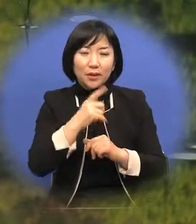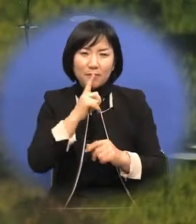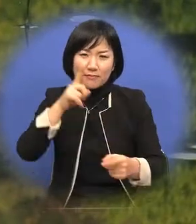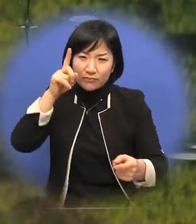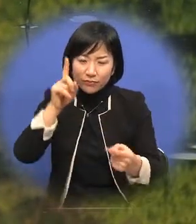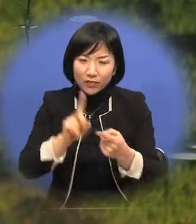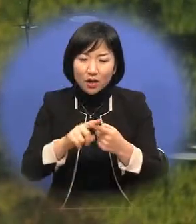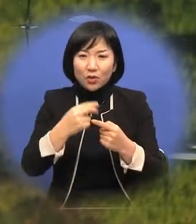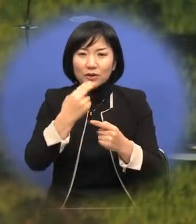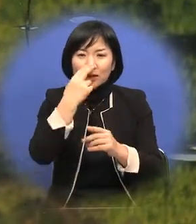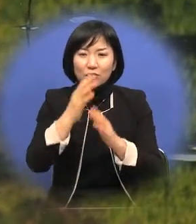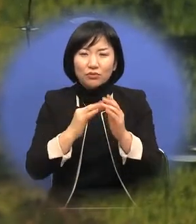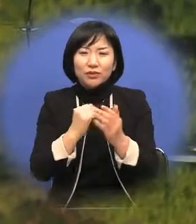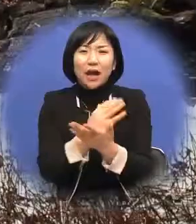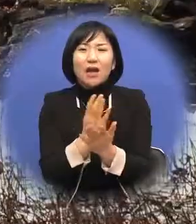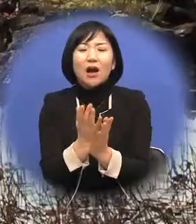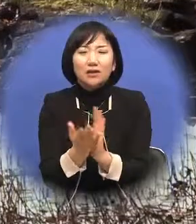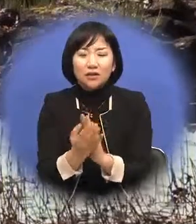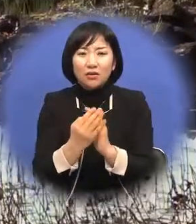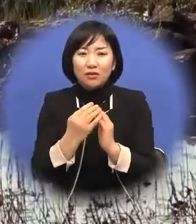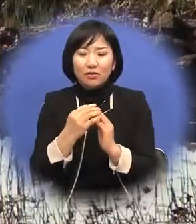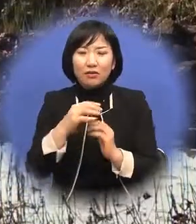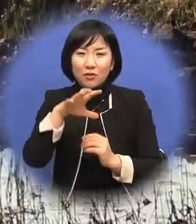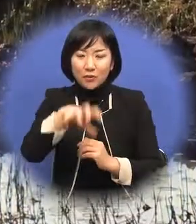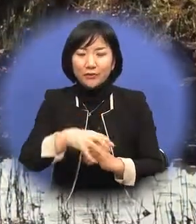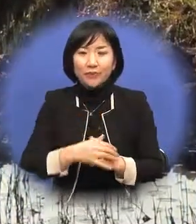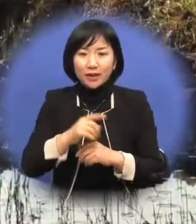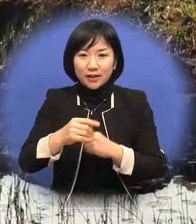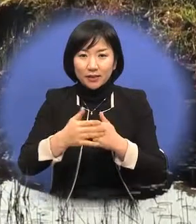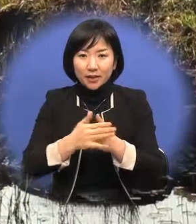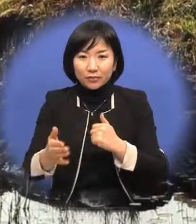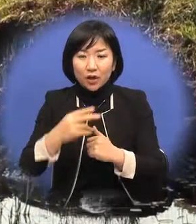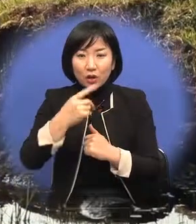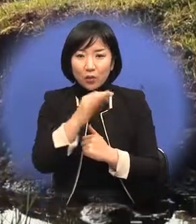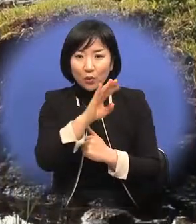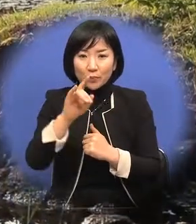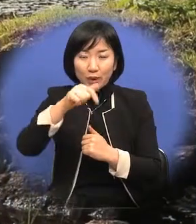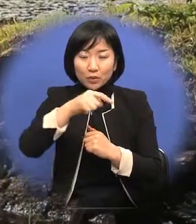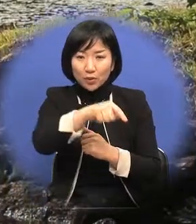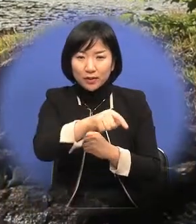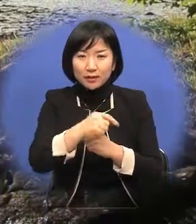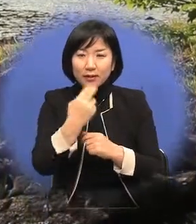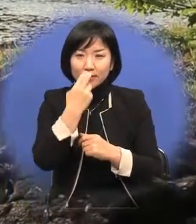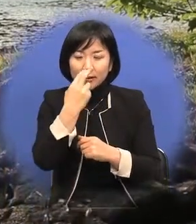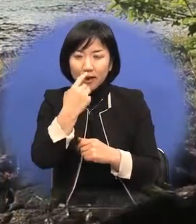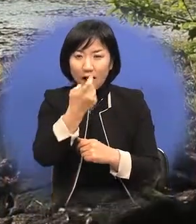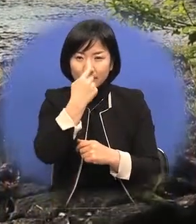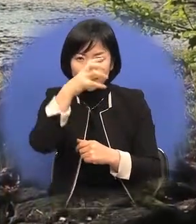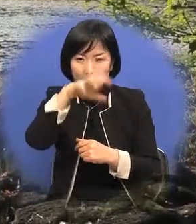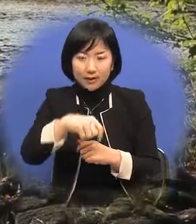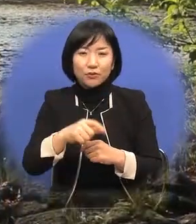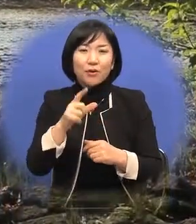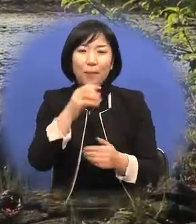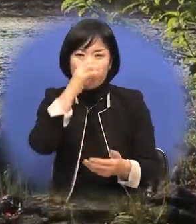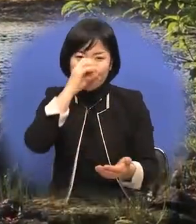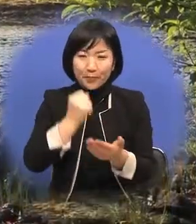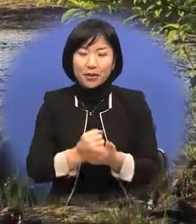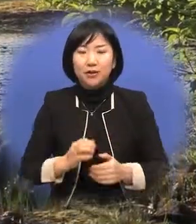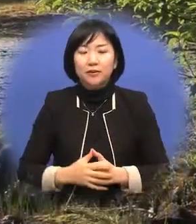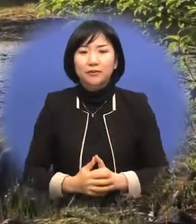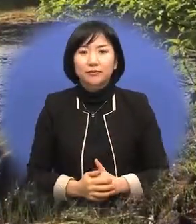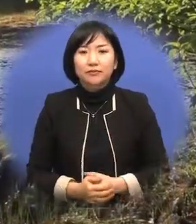말 그대로 생물 다양성, 생태계의 보고자. 이 때문에 동백동산은 생태학습장으로도 제격입니다.